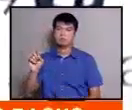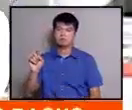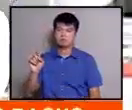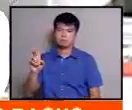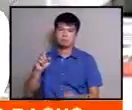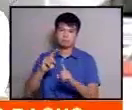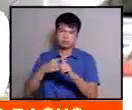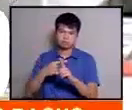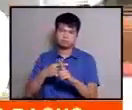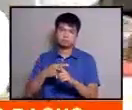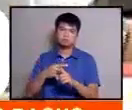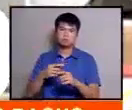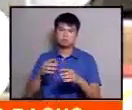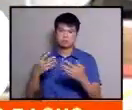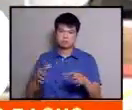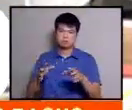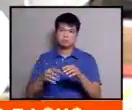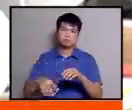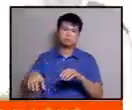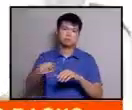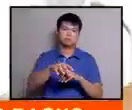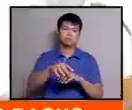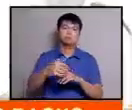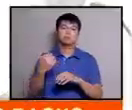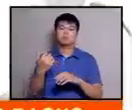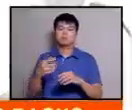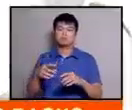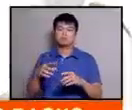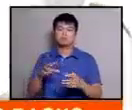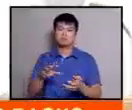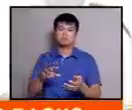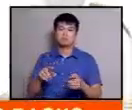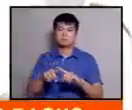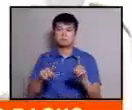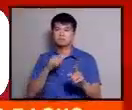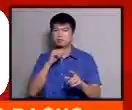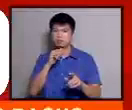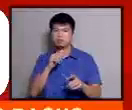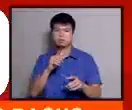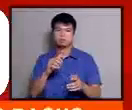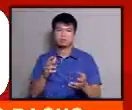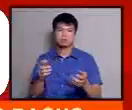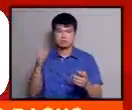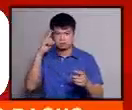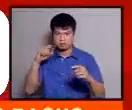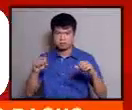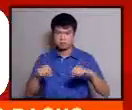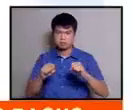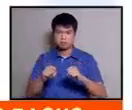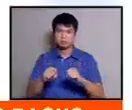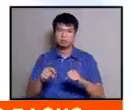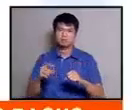ay ipauubayan na niya kay Velasco ang nalalabing termino. Pero hindi raw pumayag si Velasco. Dito na raw nagdesisyon ng Pangulo na